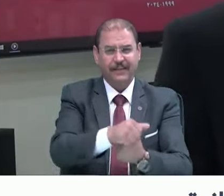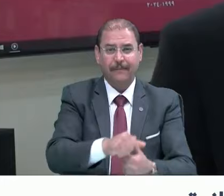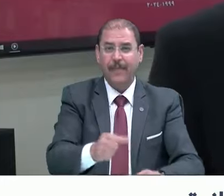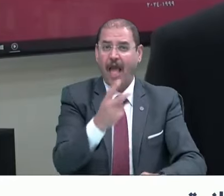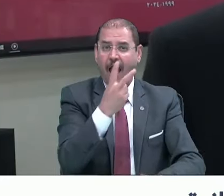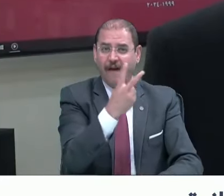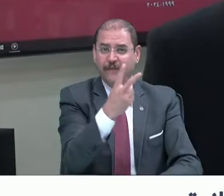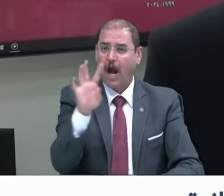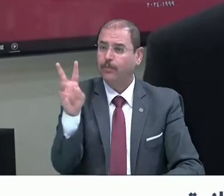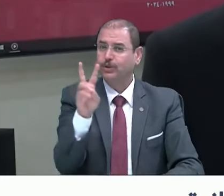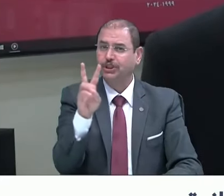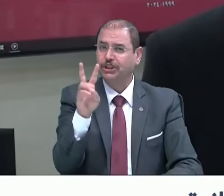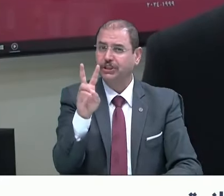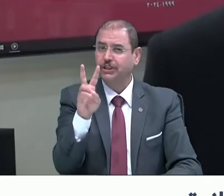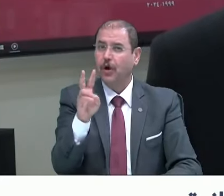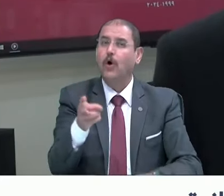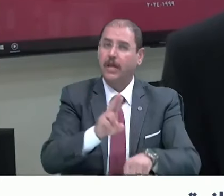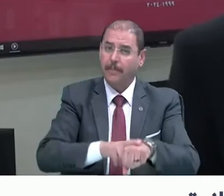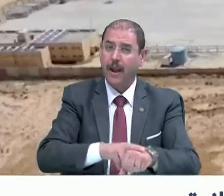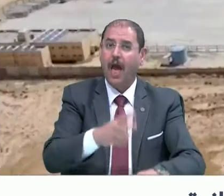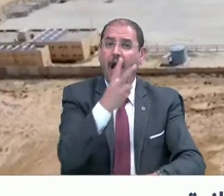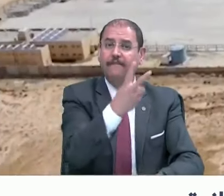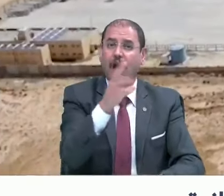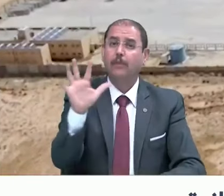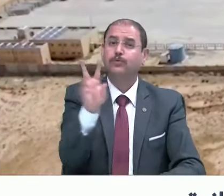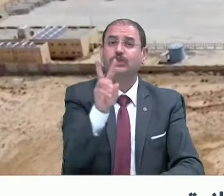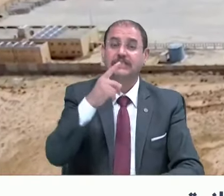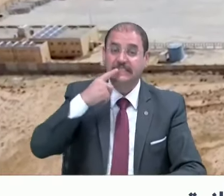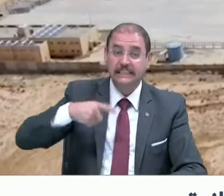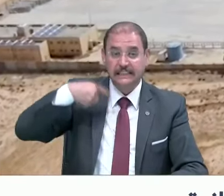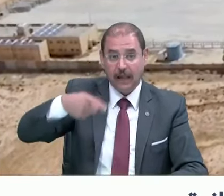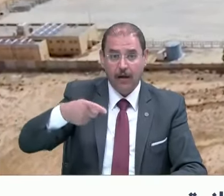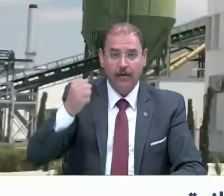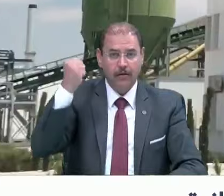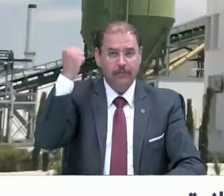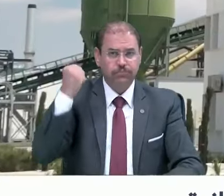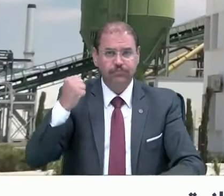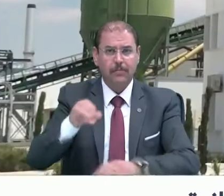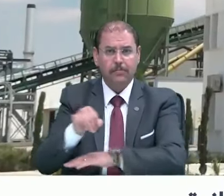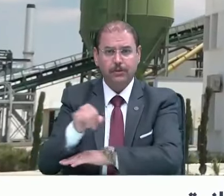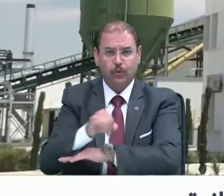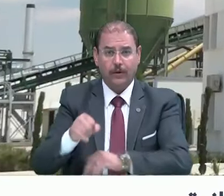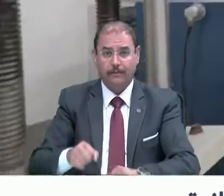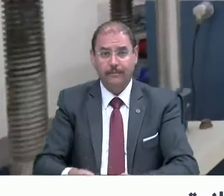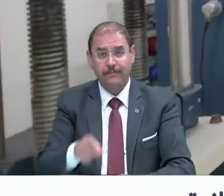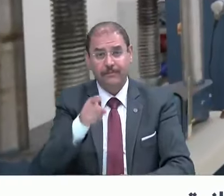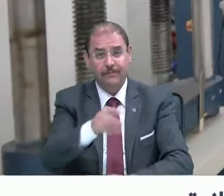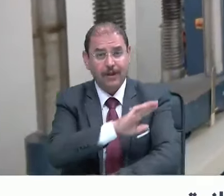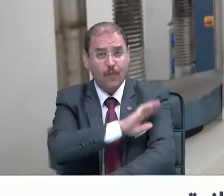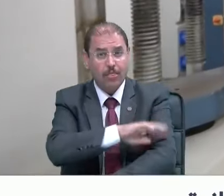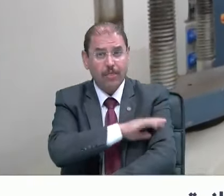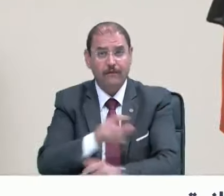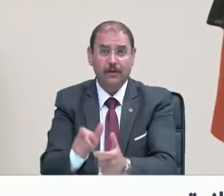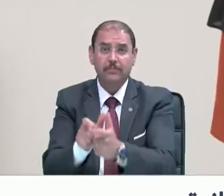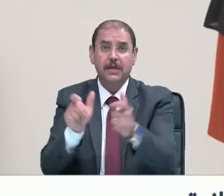و2025 تصل إلى 200 ألف متر مربع. المصنع الذي يوفر حاليًا 270 فرصة عمل. 80 منها